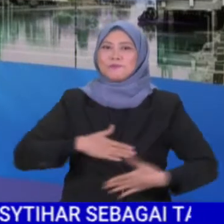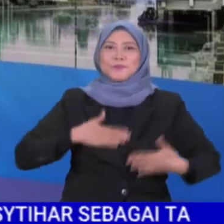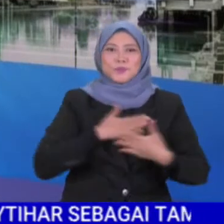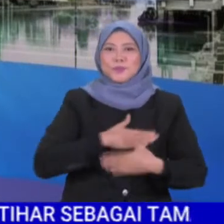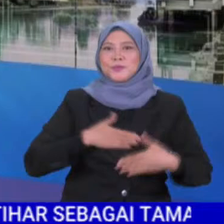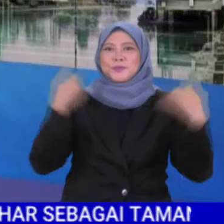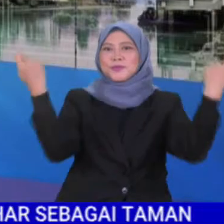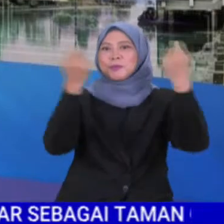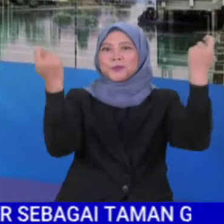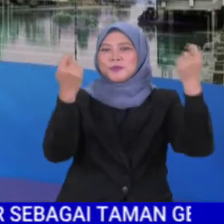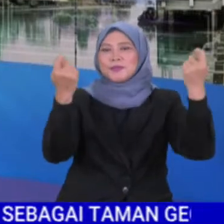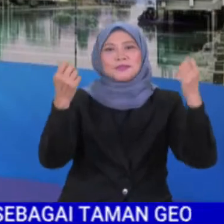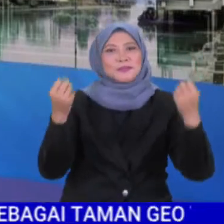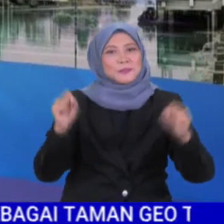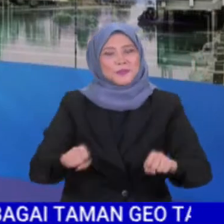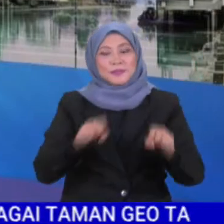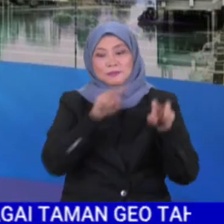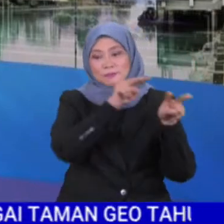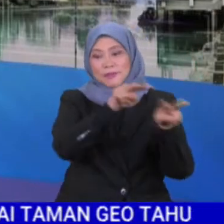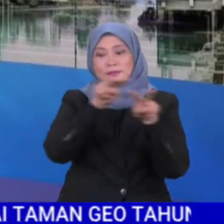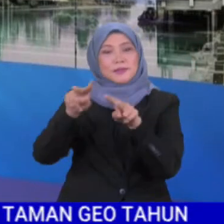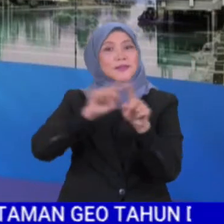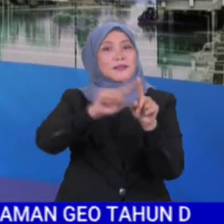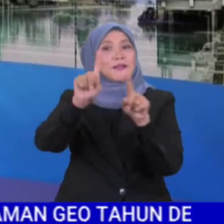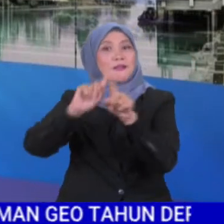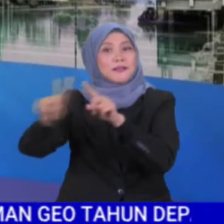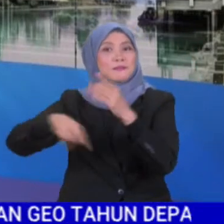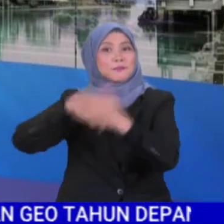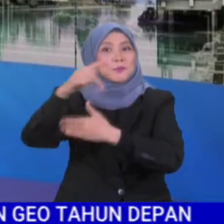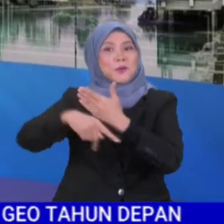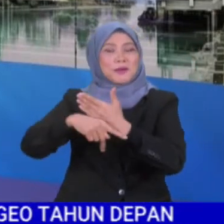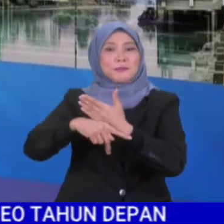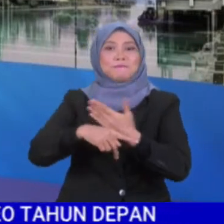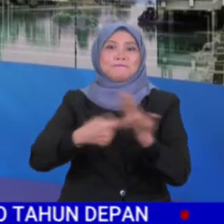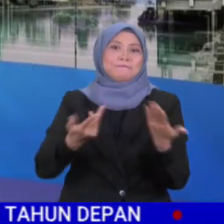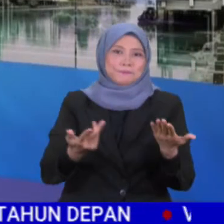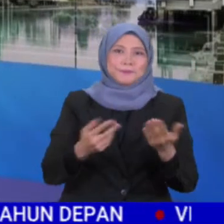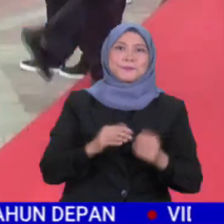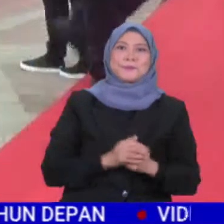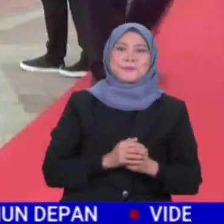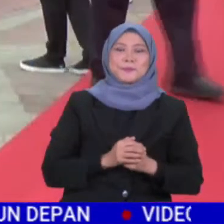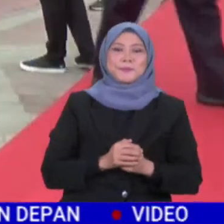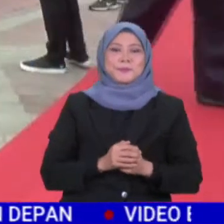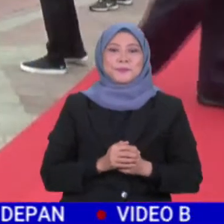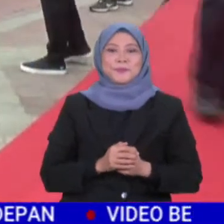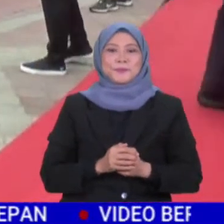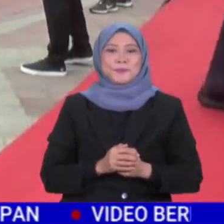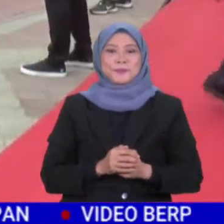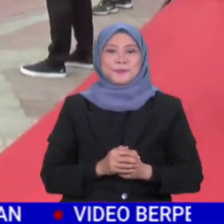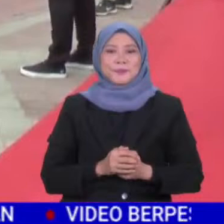sambutan selain turut dapat menyaksikan pelbagai persembahan yang disediakan.